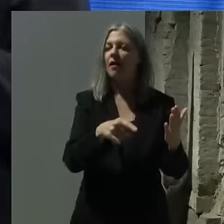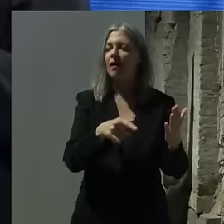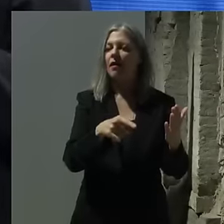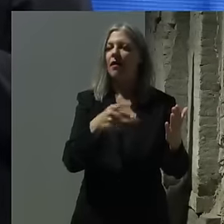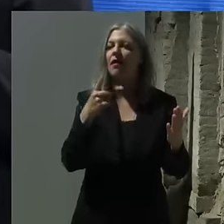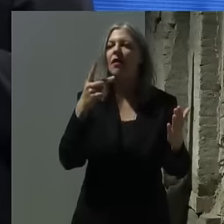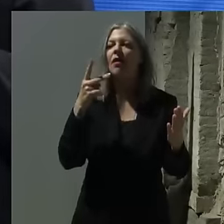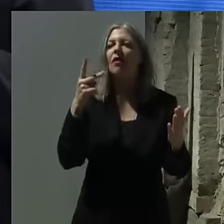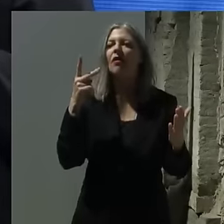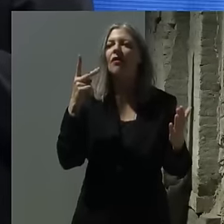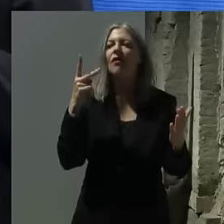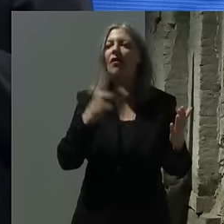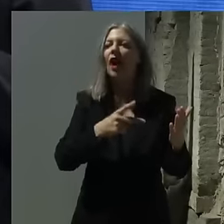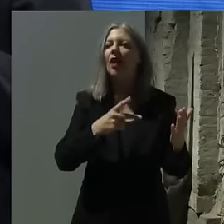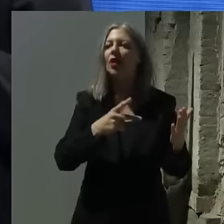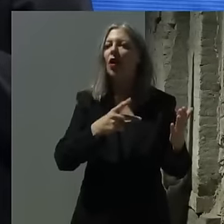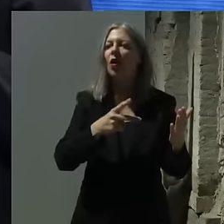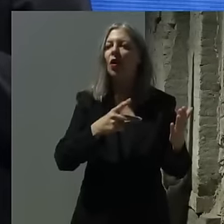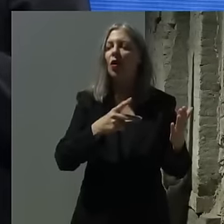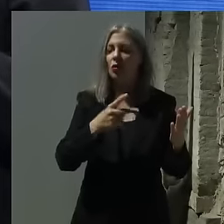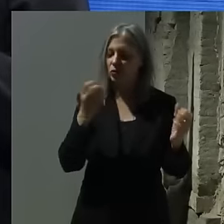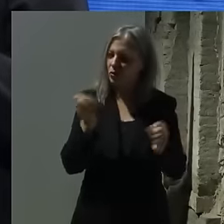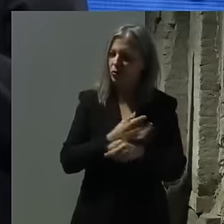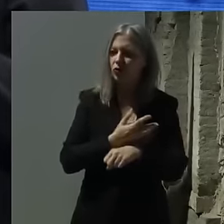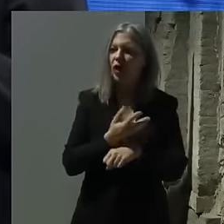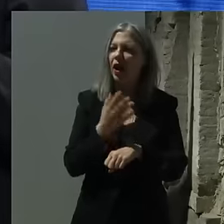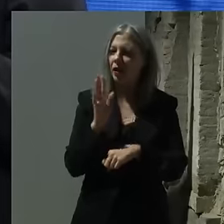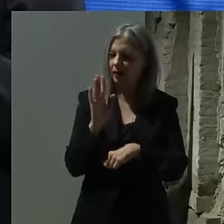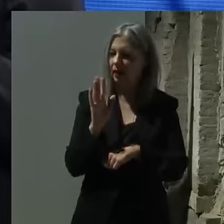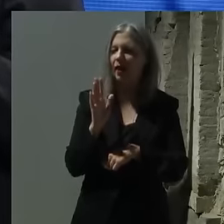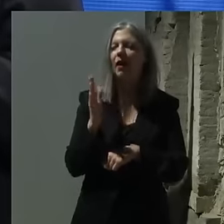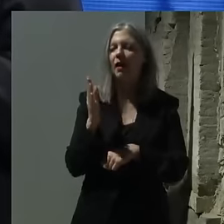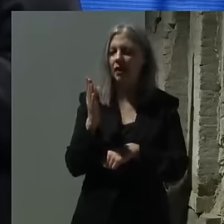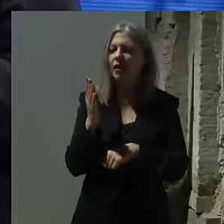un piccolo evento, come dire, alla fine questo verbale